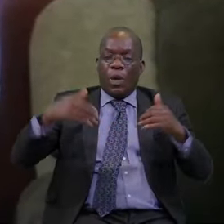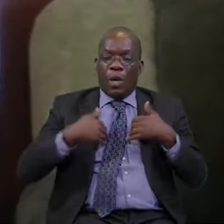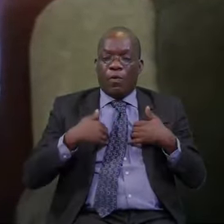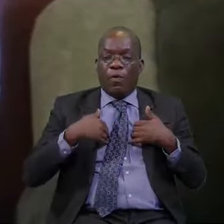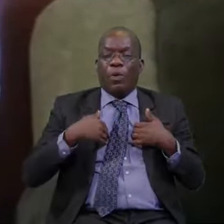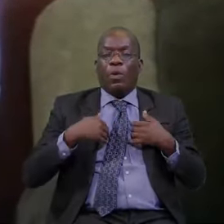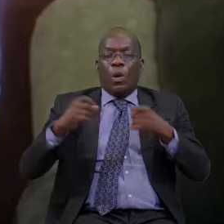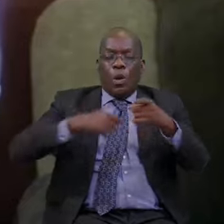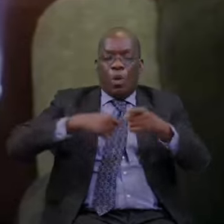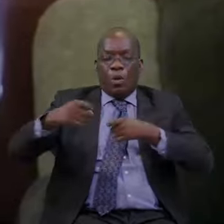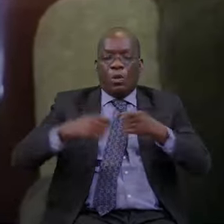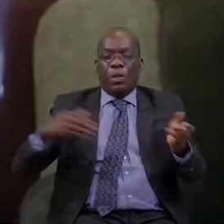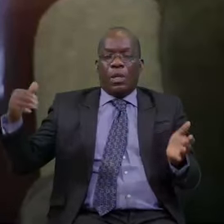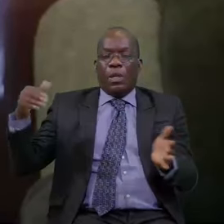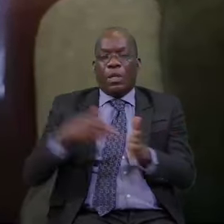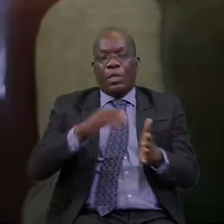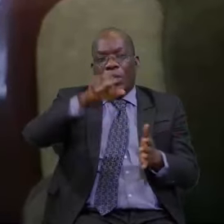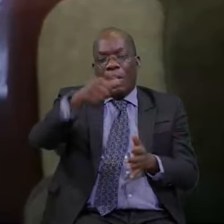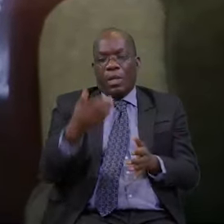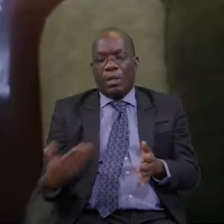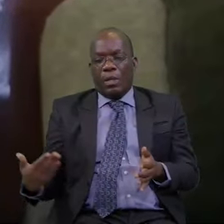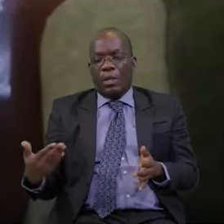contre quelqu'un,